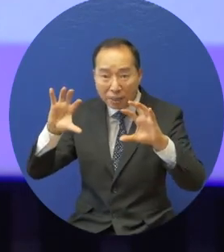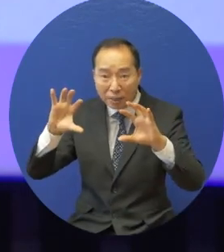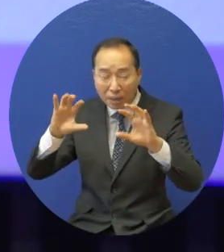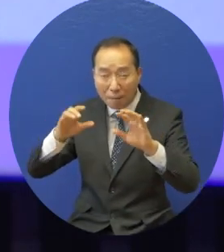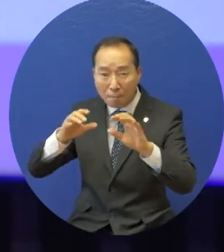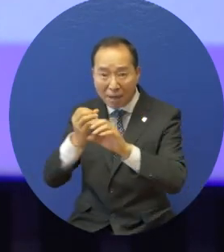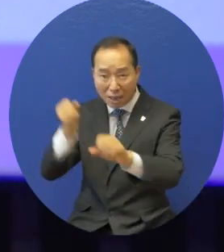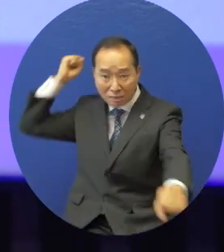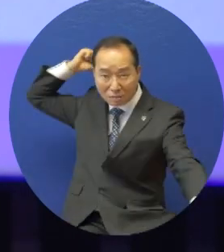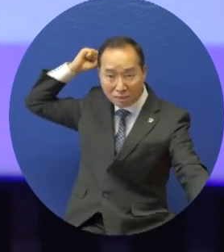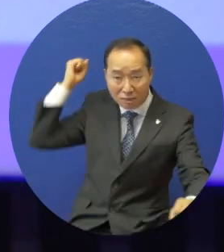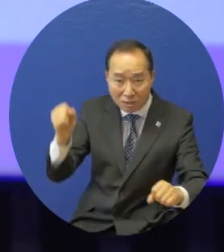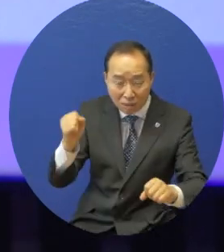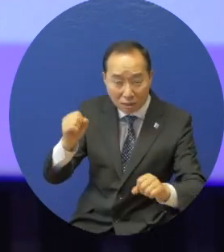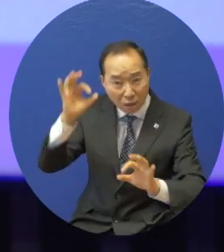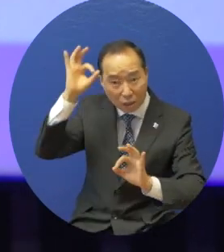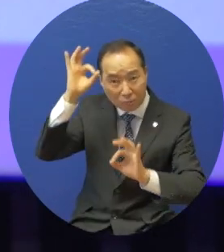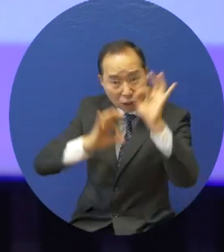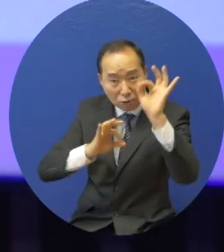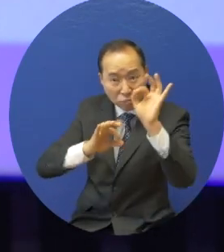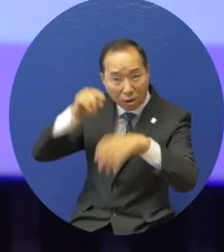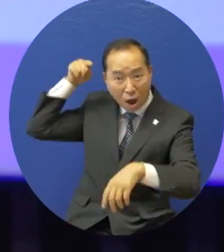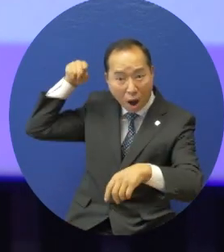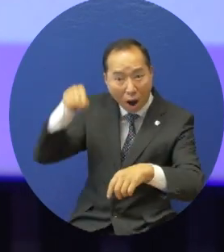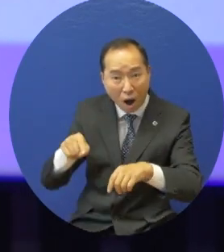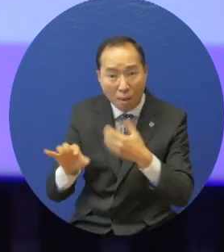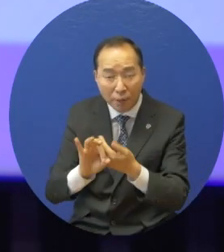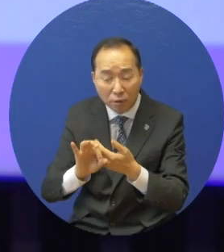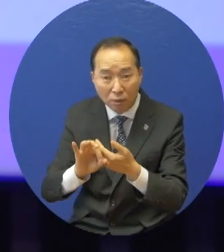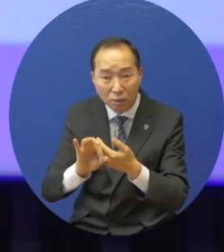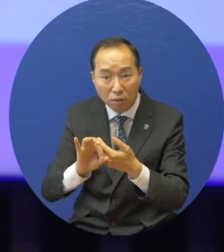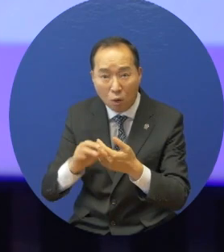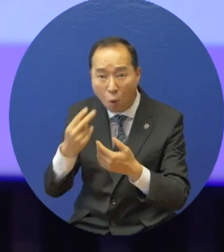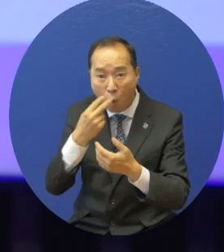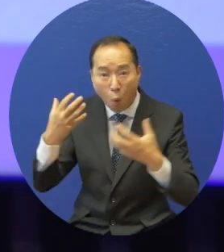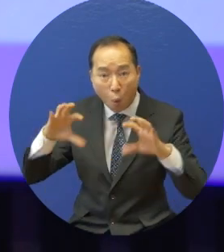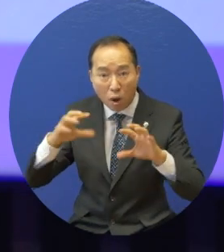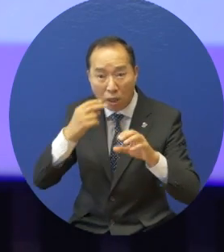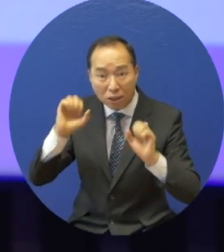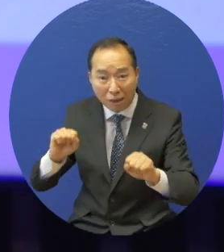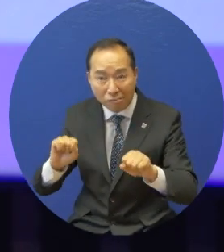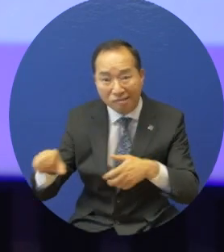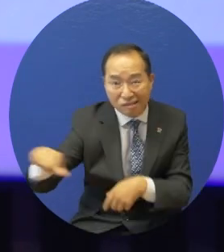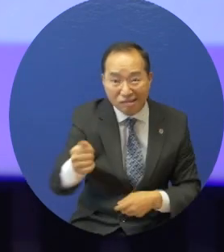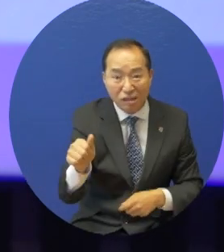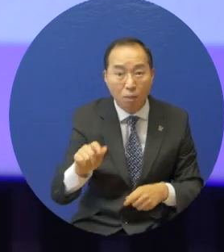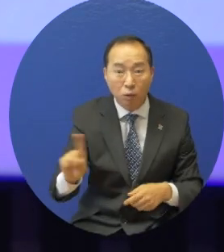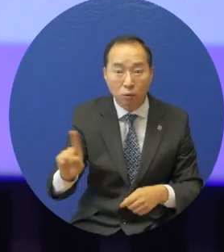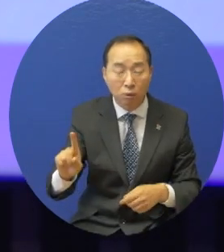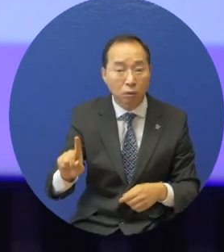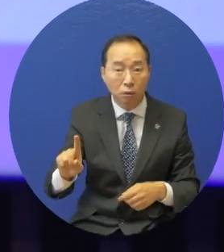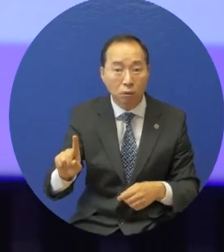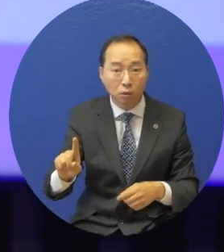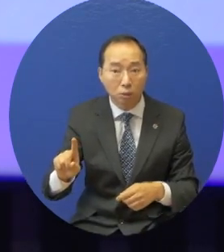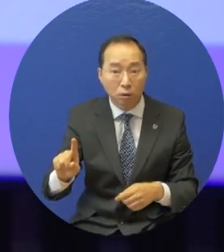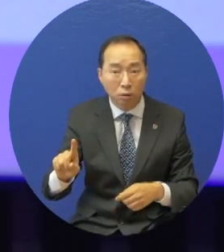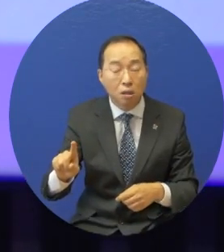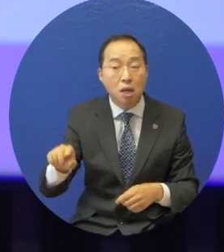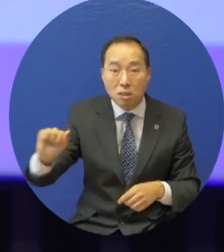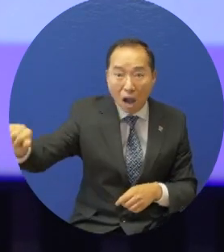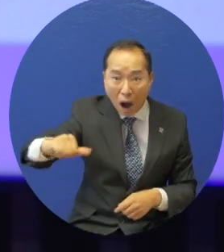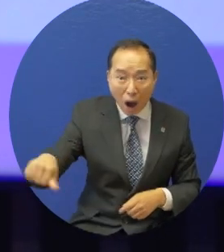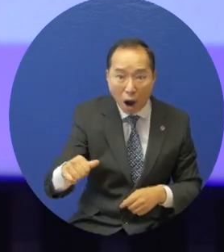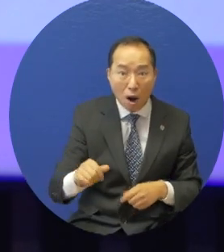창을 잘못 꽂아 넣어서 그러면 창을 잘못 꽂았기 때문에 호랑이가 죽지 않은 상태에서 날뛰면 저 맹수가